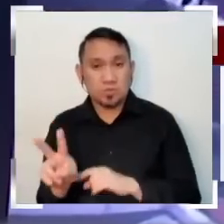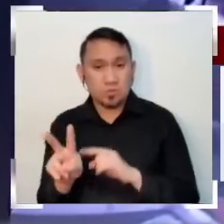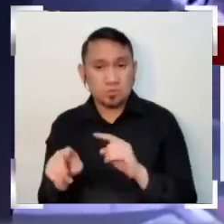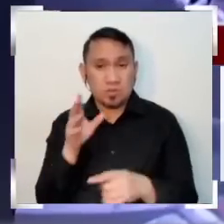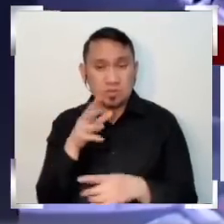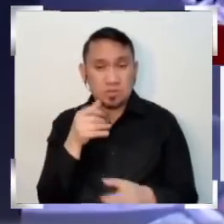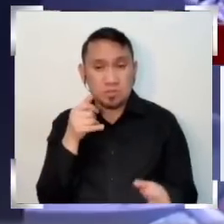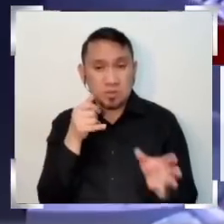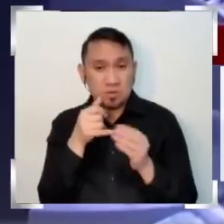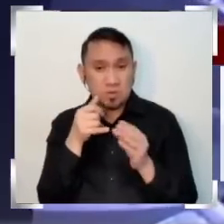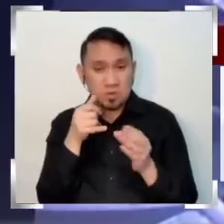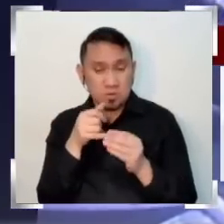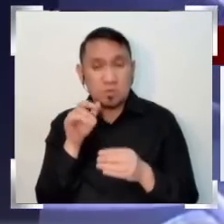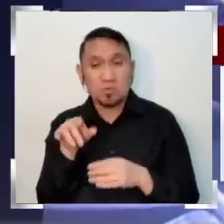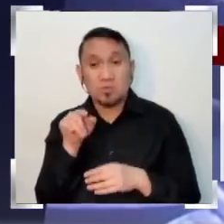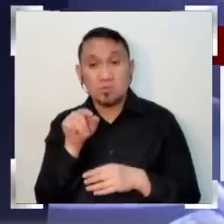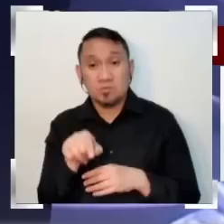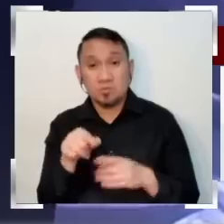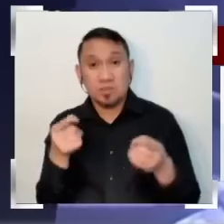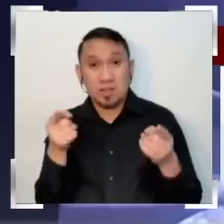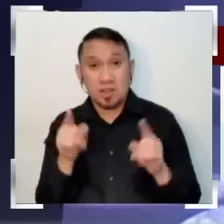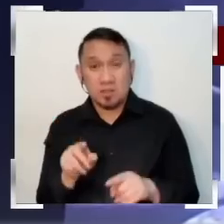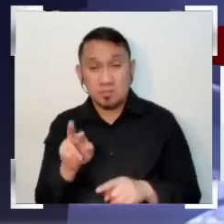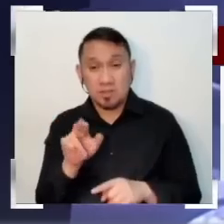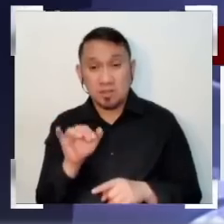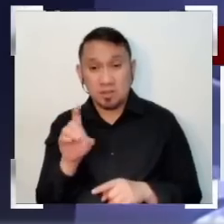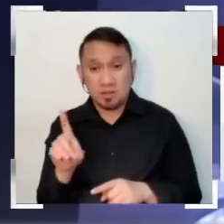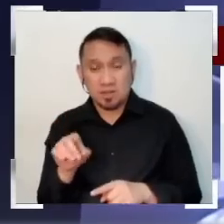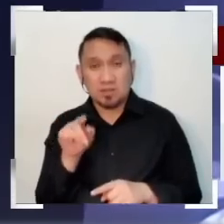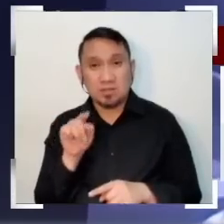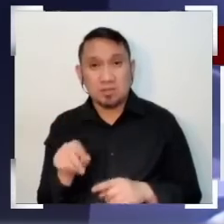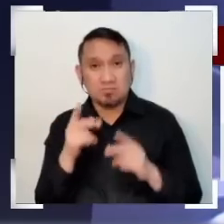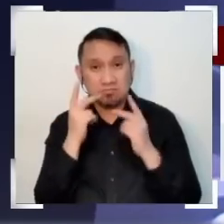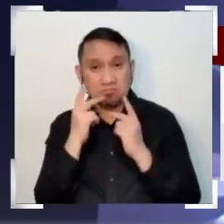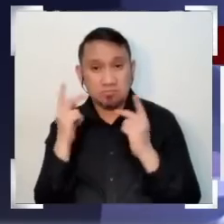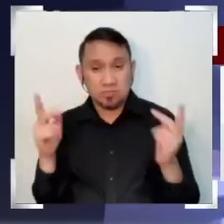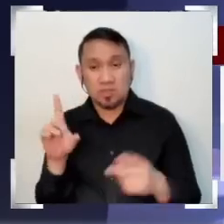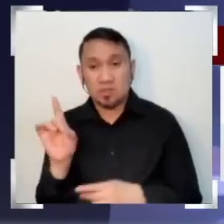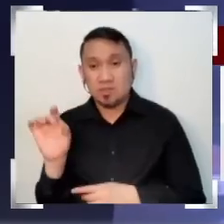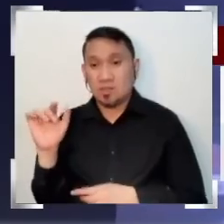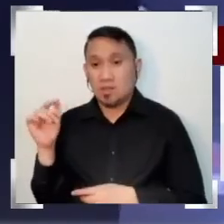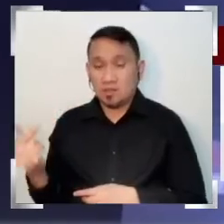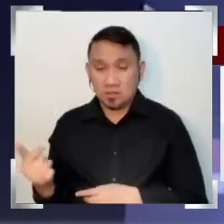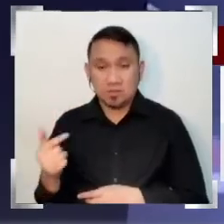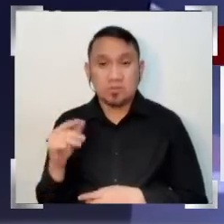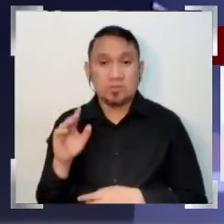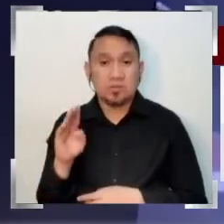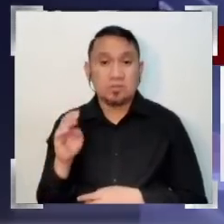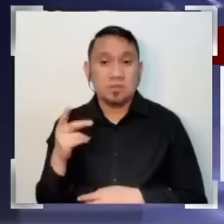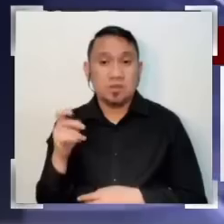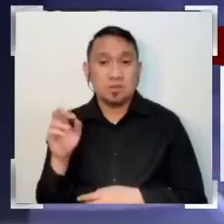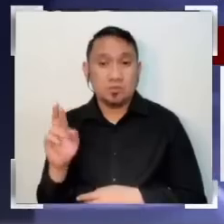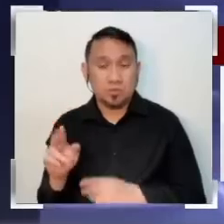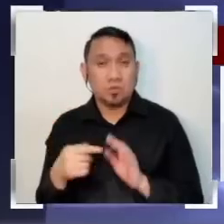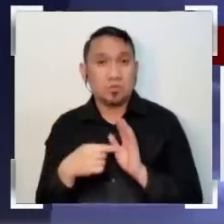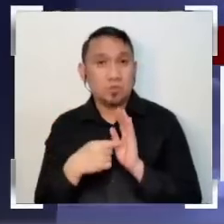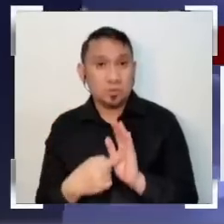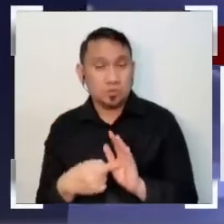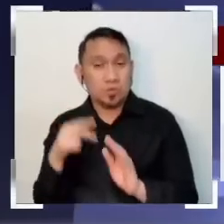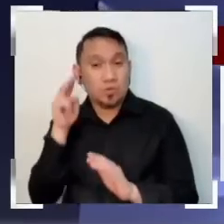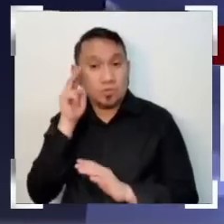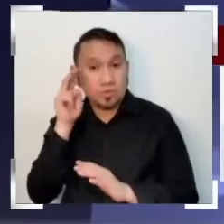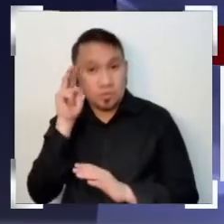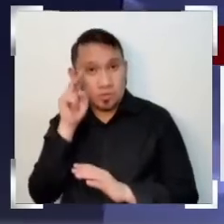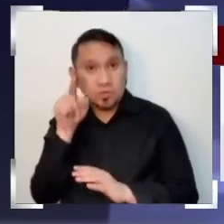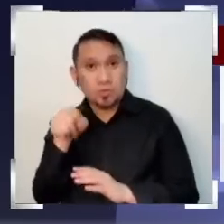footage ng mismong raid. Noong Abril, isinapubliko ni DILG Secretary Benher Abolos ang CCTV footage kung saan nakunan